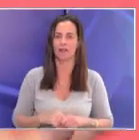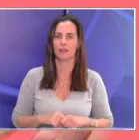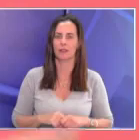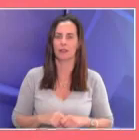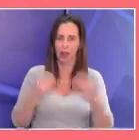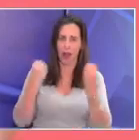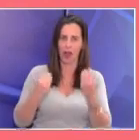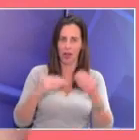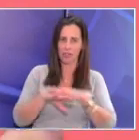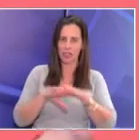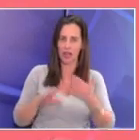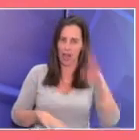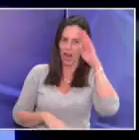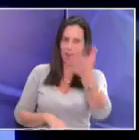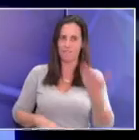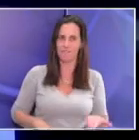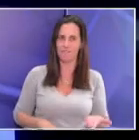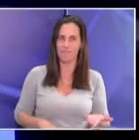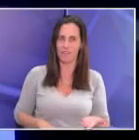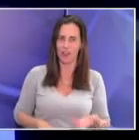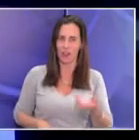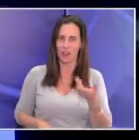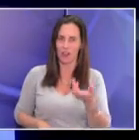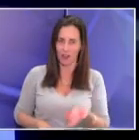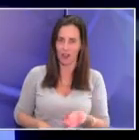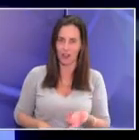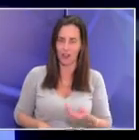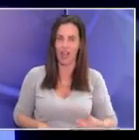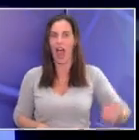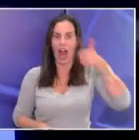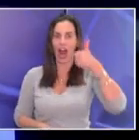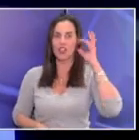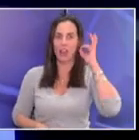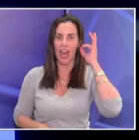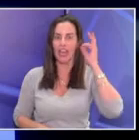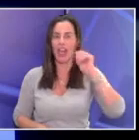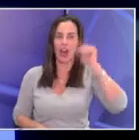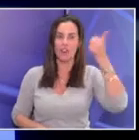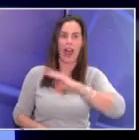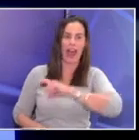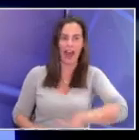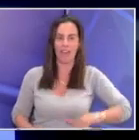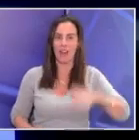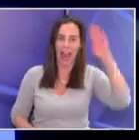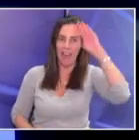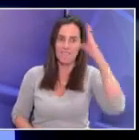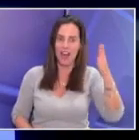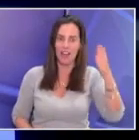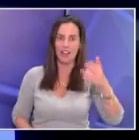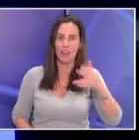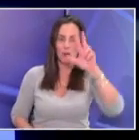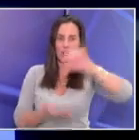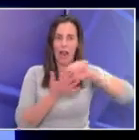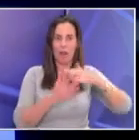או, רגע, סליחה, חיפה. ראשת העיר. ראשת העיר הראשונה, אישה, בשלושת